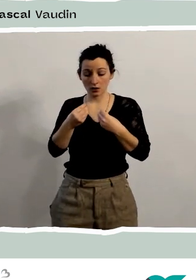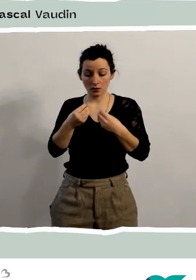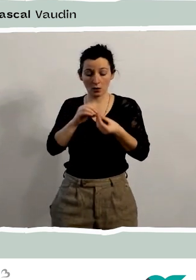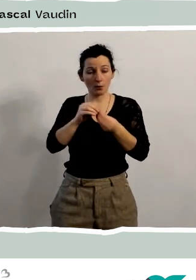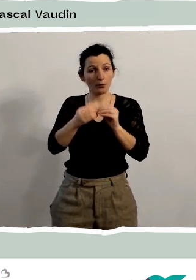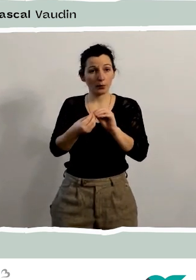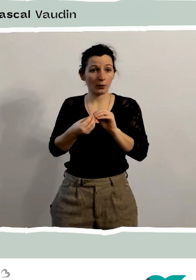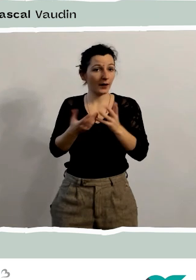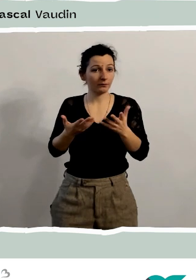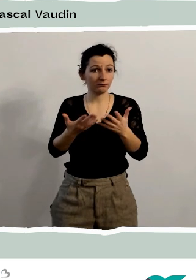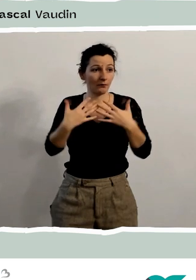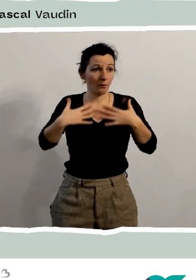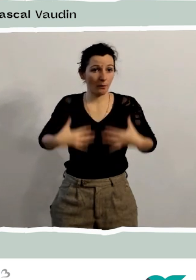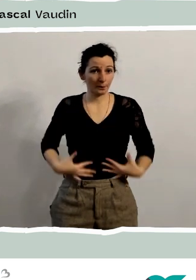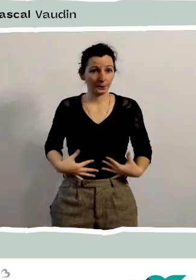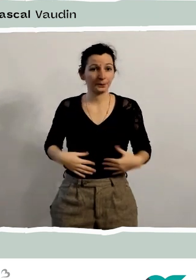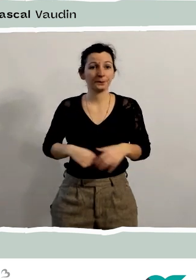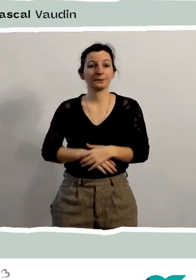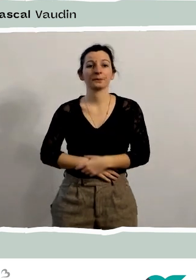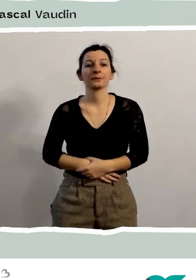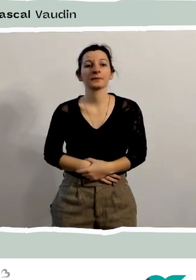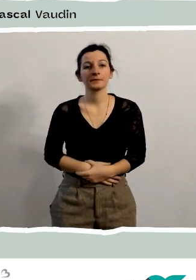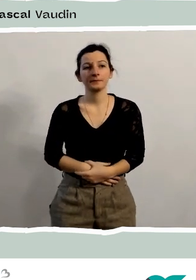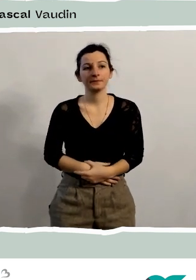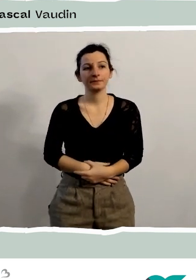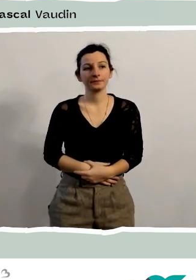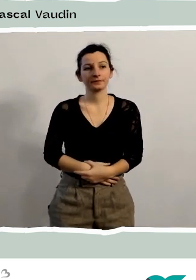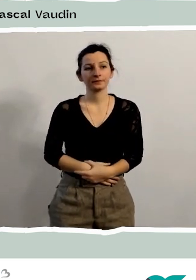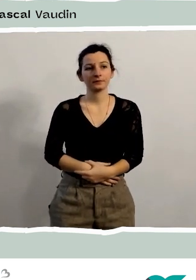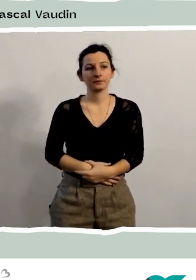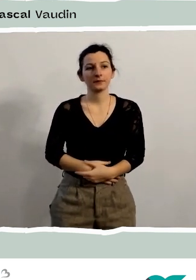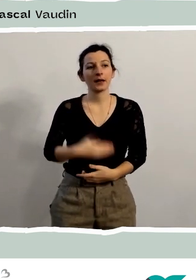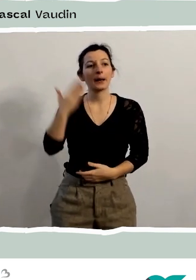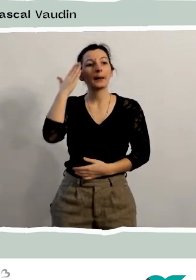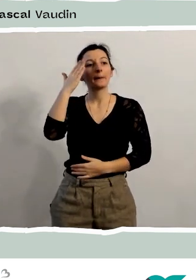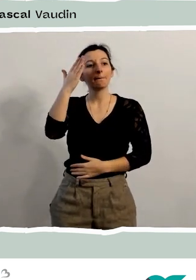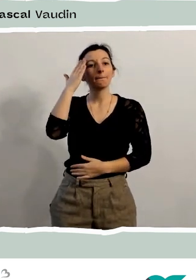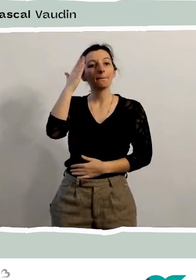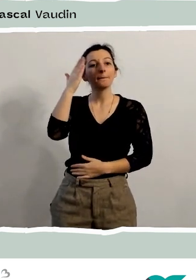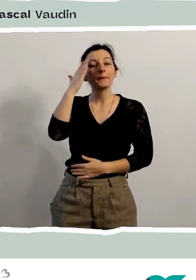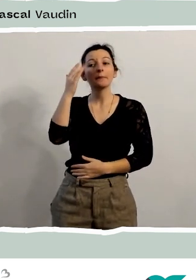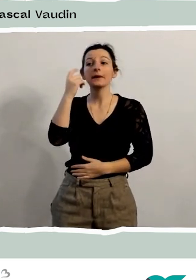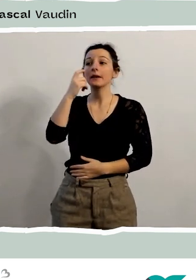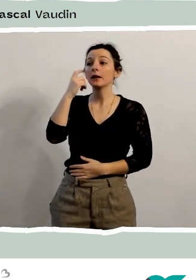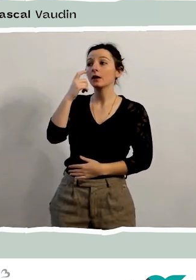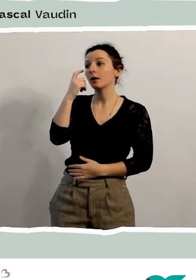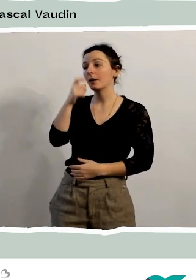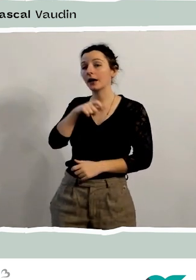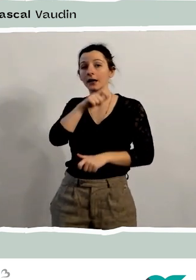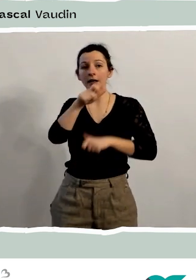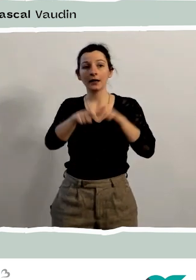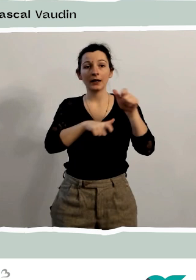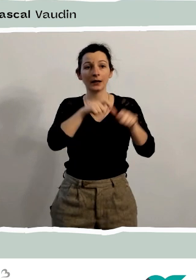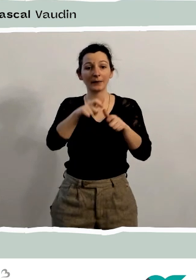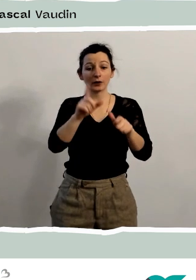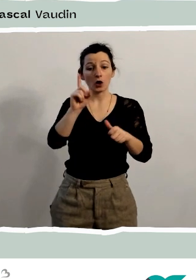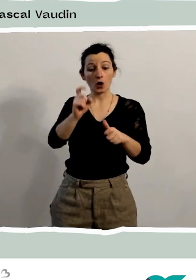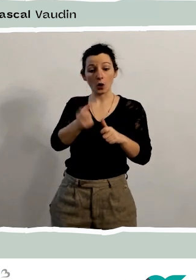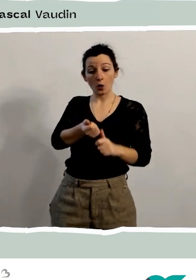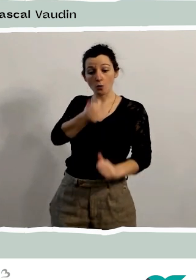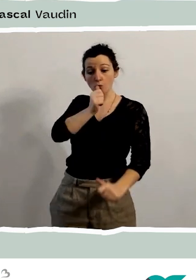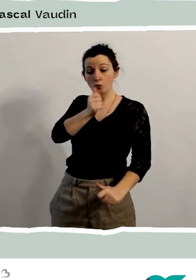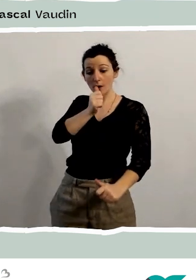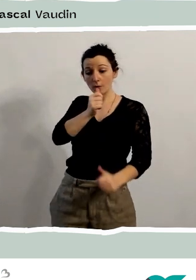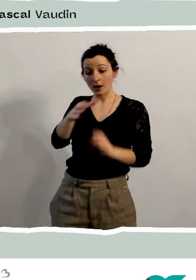que j'ai évoquée tout à l'heure. Si on regarde le nombre de personnes qui sont concernées par cette eau du robinet qui contient